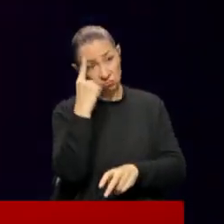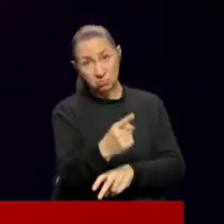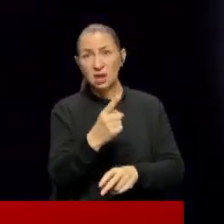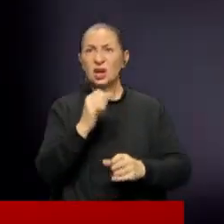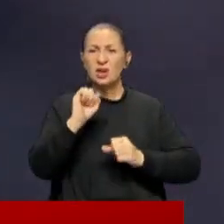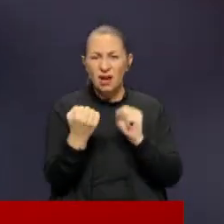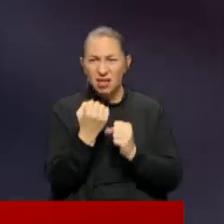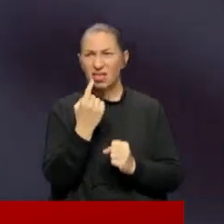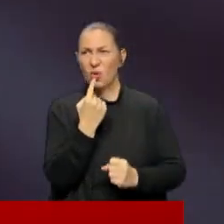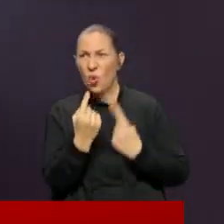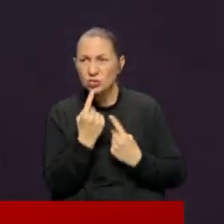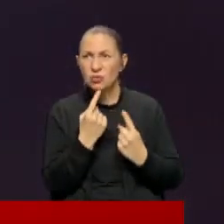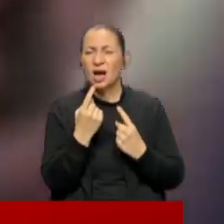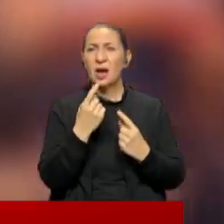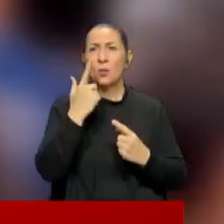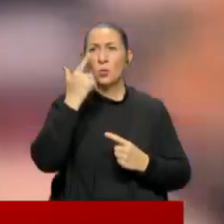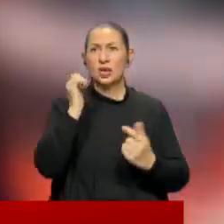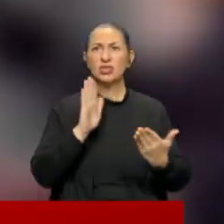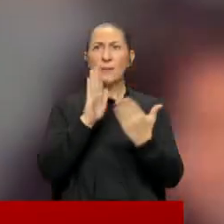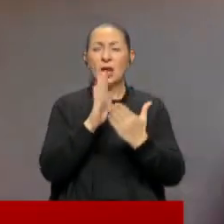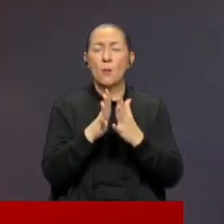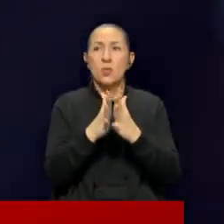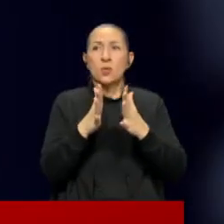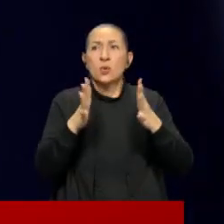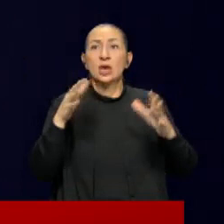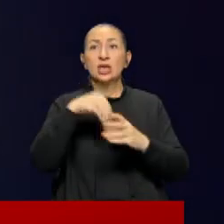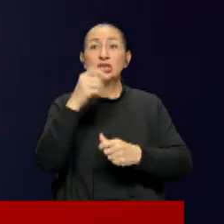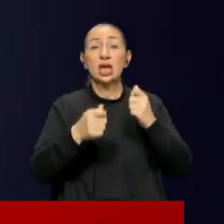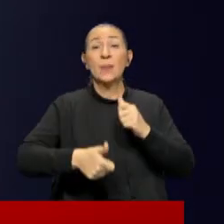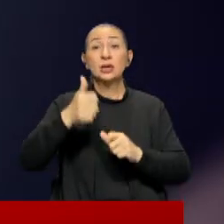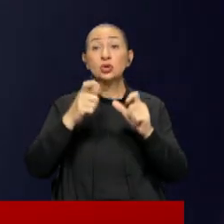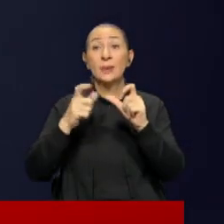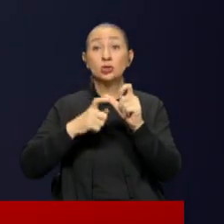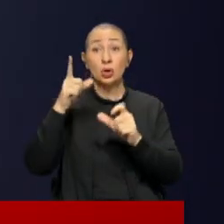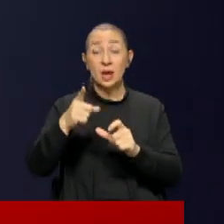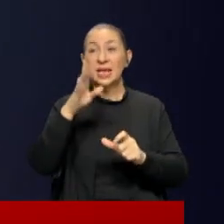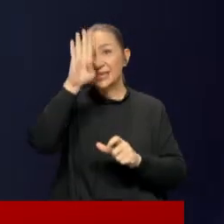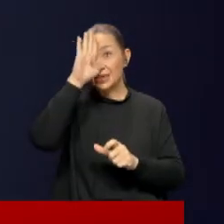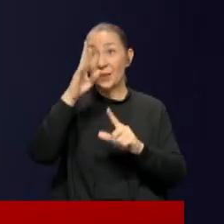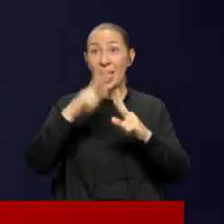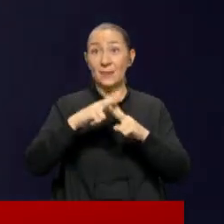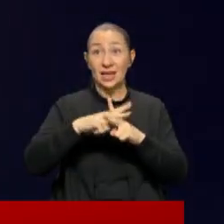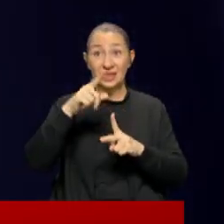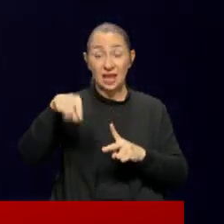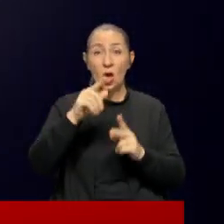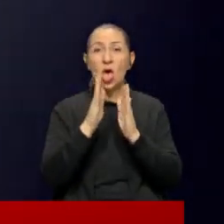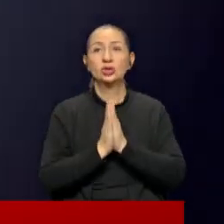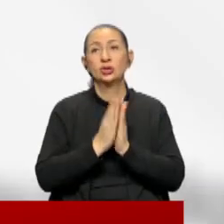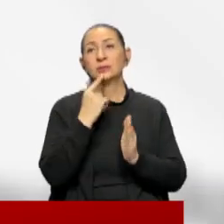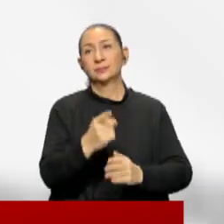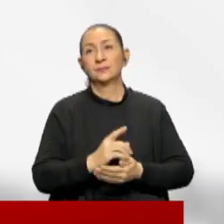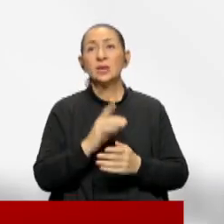Tavrı ve kullandığı dil nedeniyle müdüre tepkiler büyüdü. İçişleri Bakanı Süleyman Soylu ve İstanbul Emniyeti özür